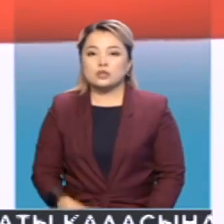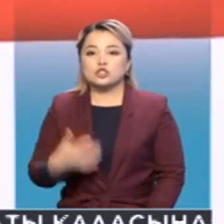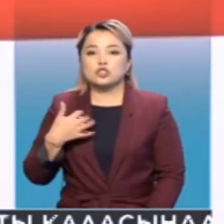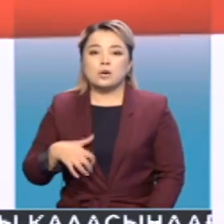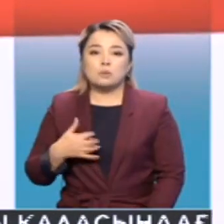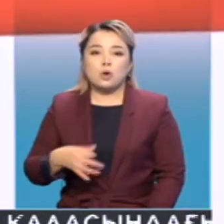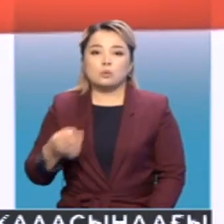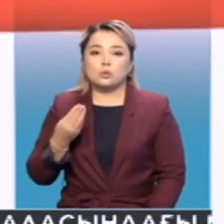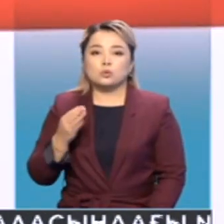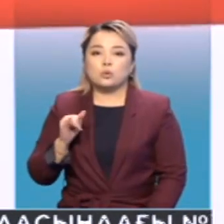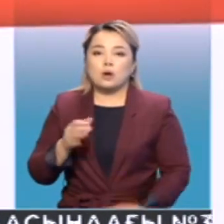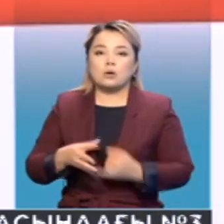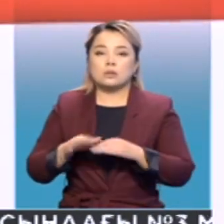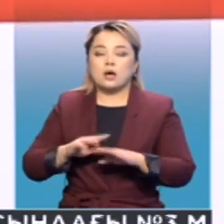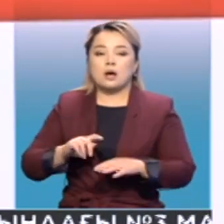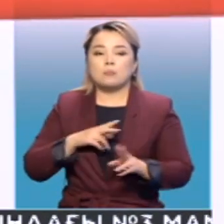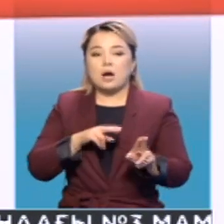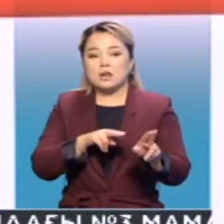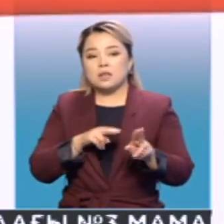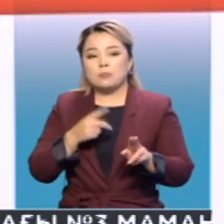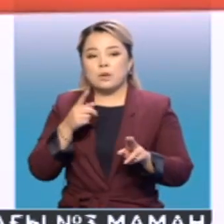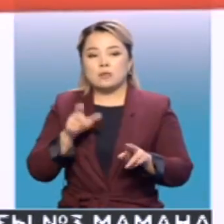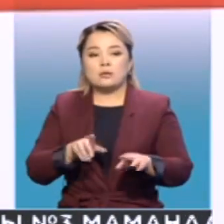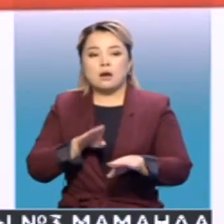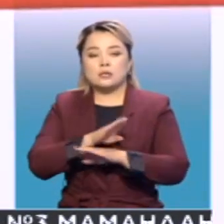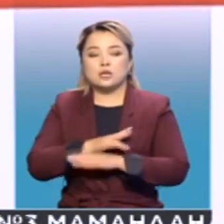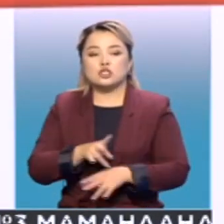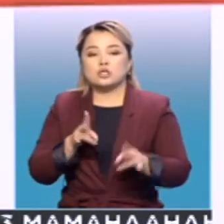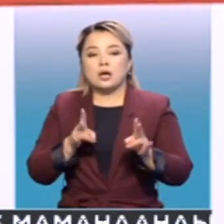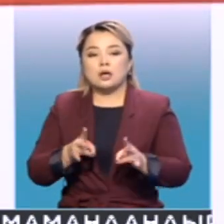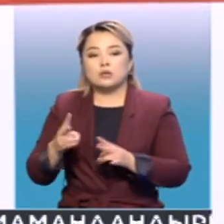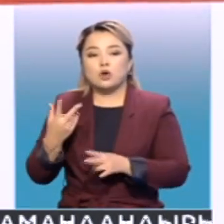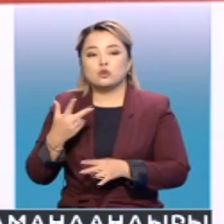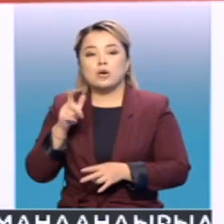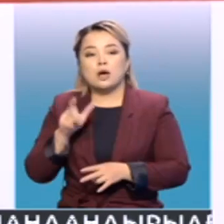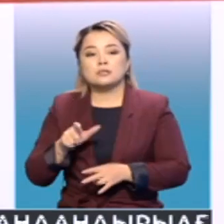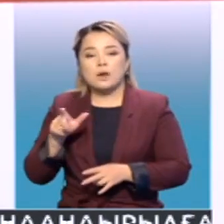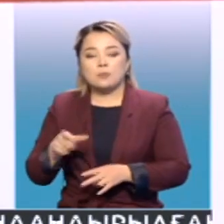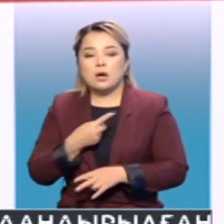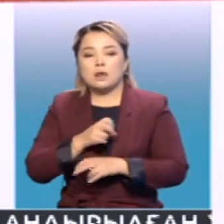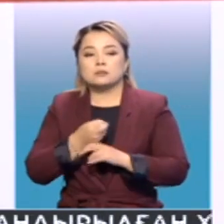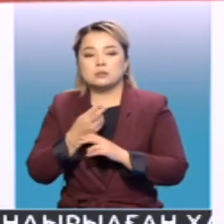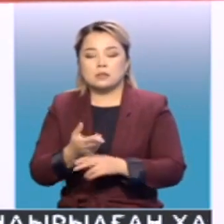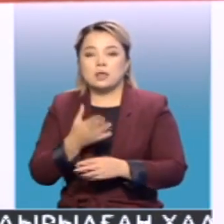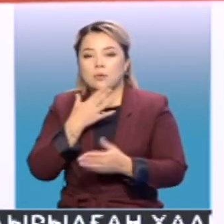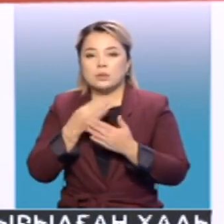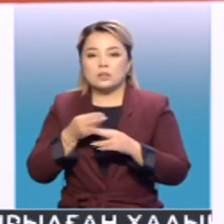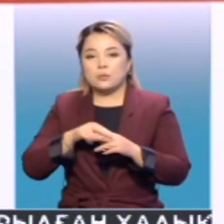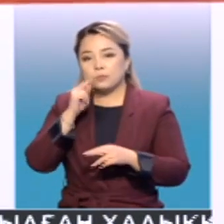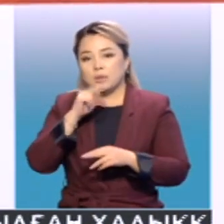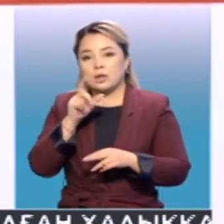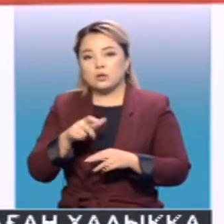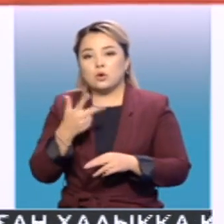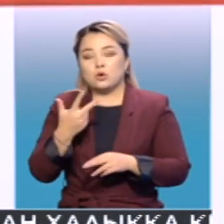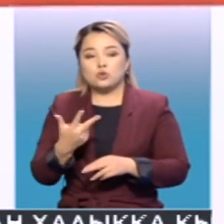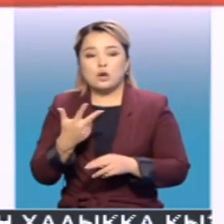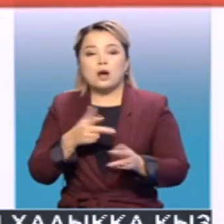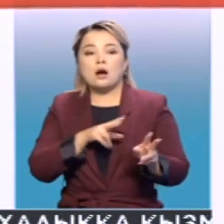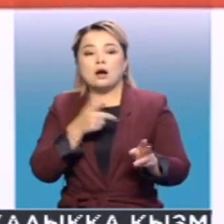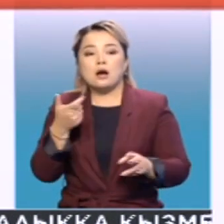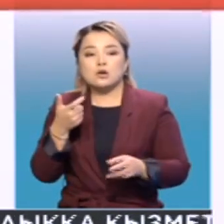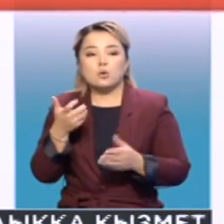Жамбыл облысы Шоуданда атыс болып, бір адам қаза тапты. Жарақат алған үш азамат ауруханада жатыр, ал күдіктілерден үш қару